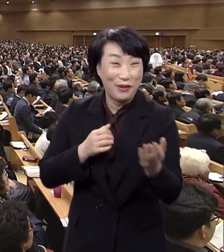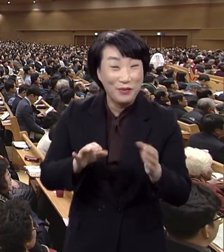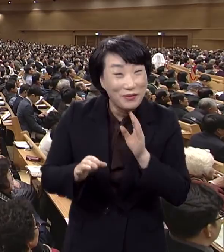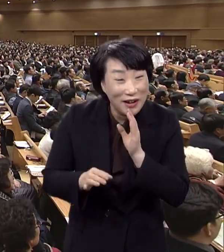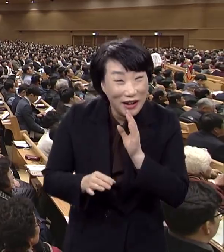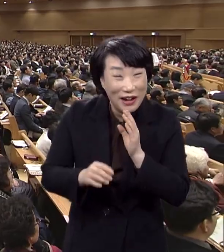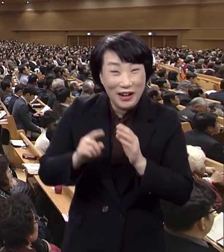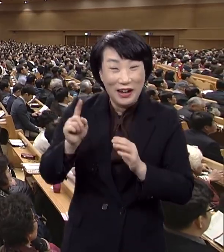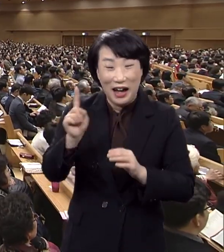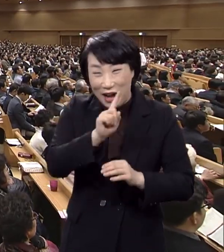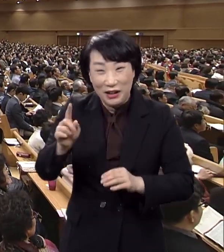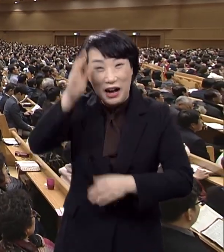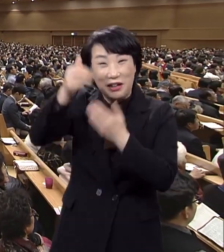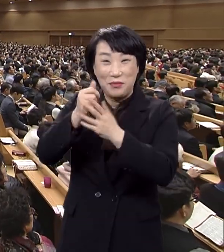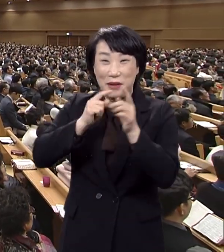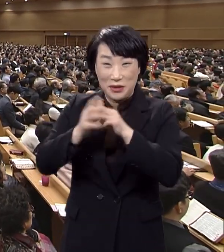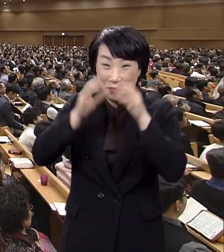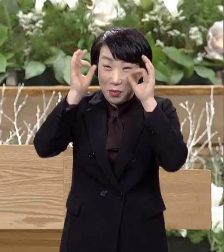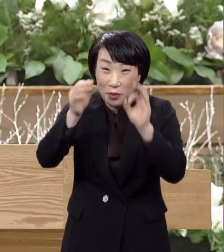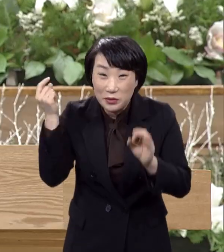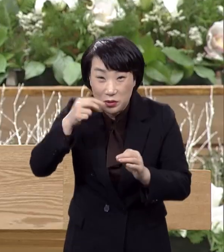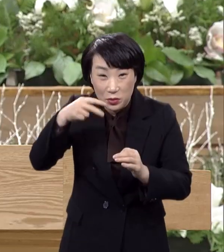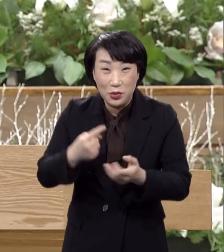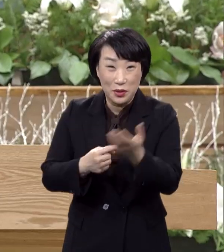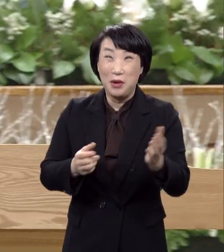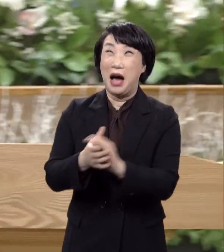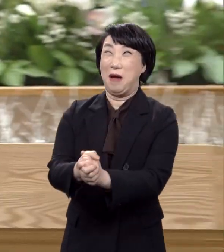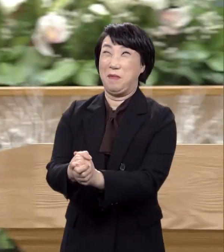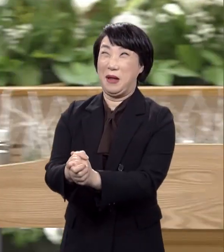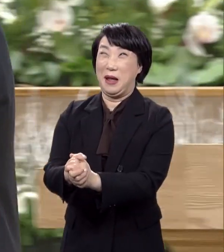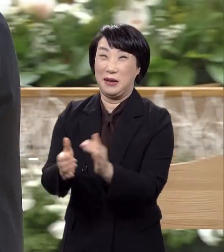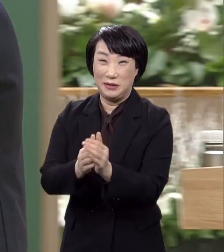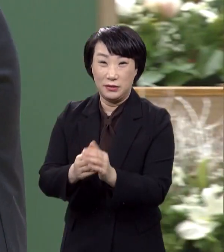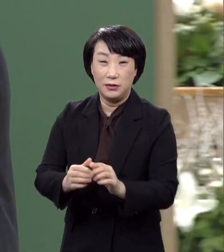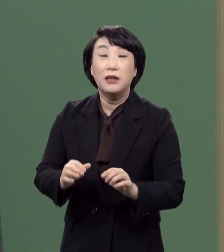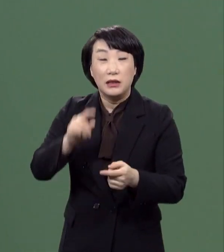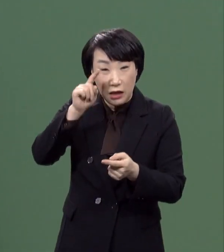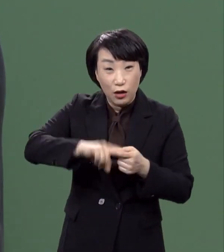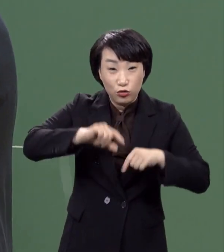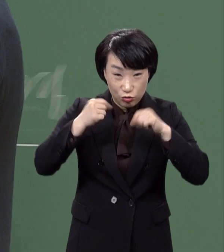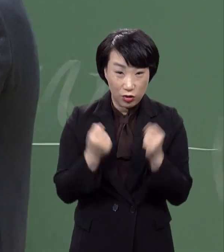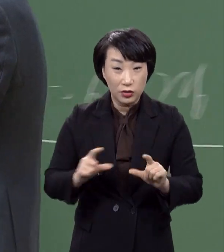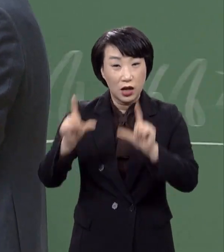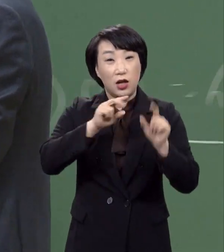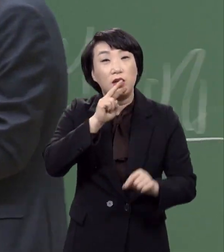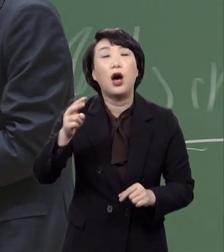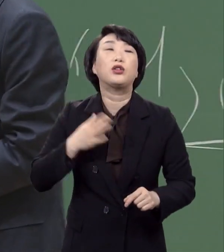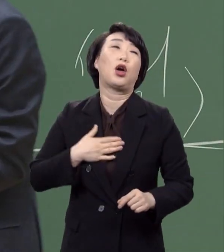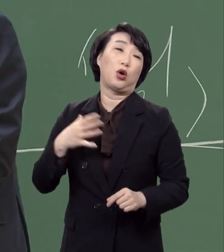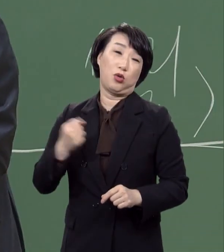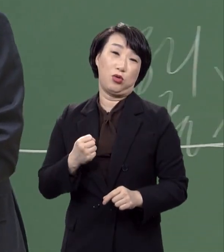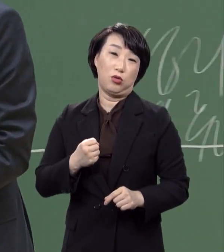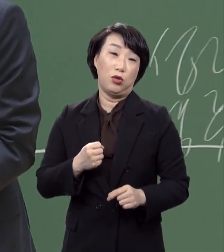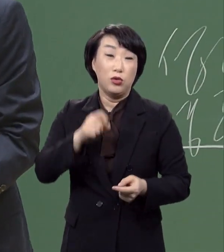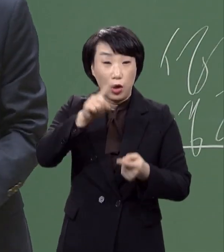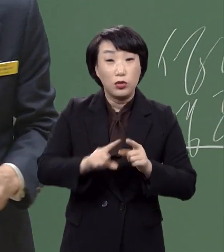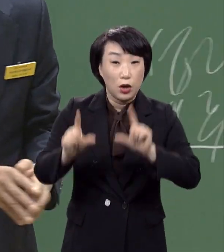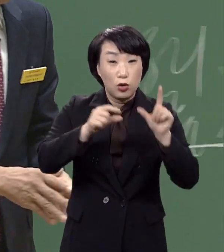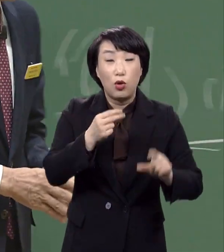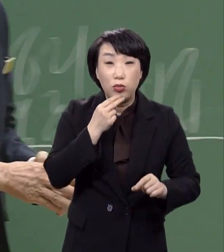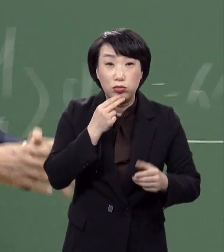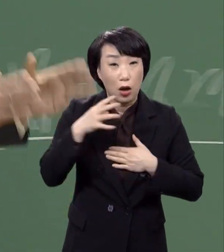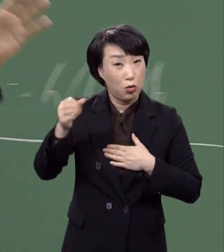아무리 하나님 말씀을 들어도 아멘하고 살아야 내 거요. 안 살으면 내 것이